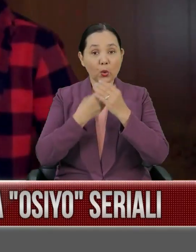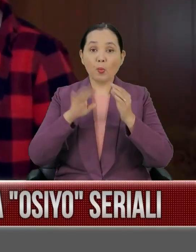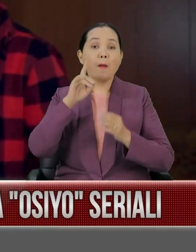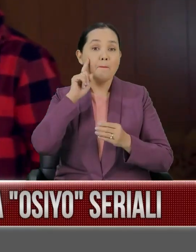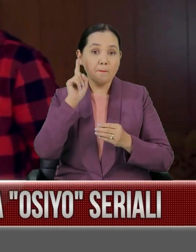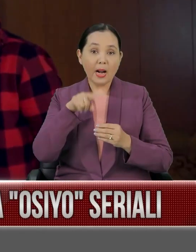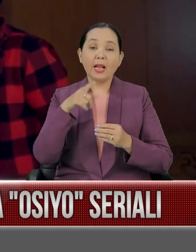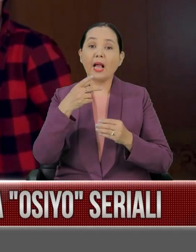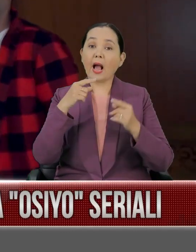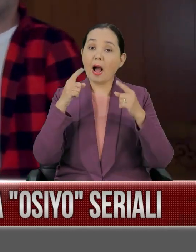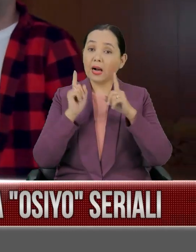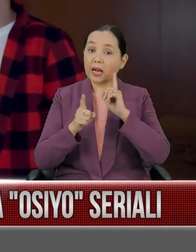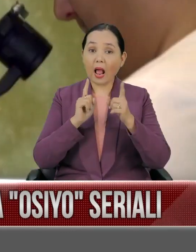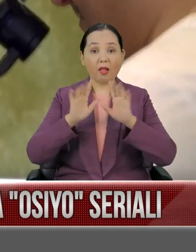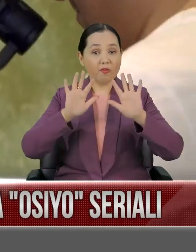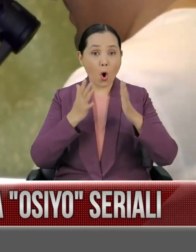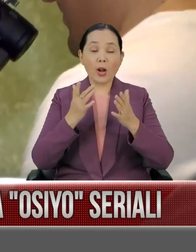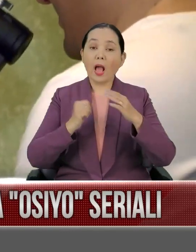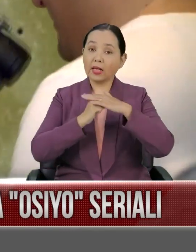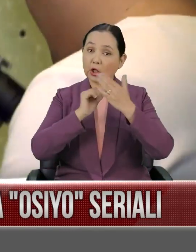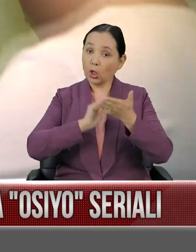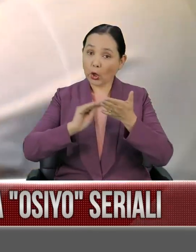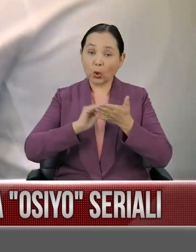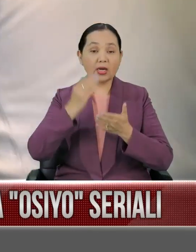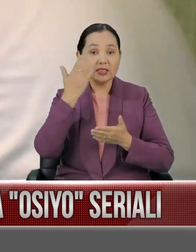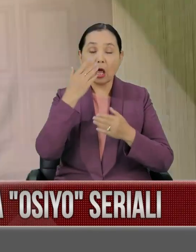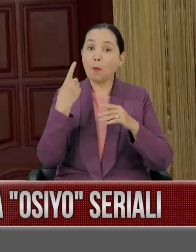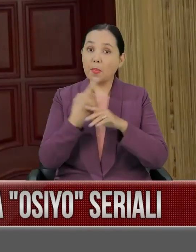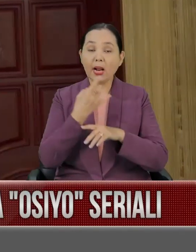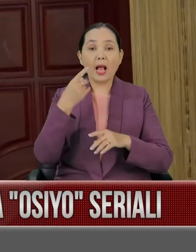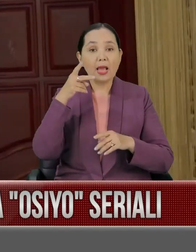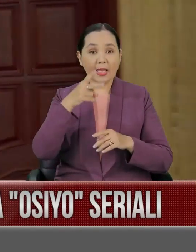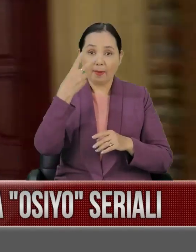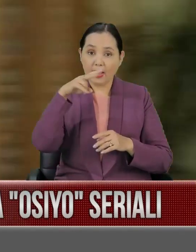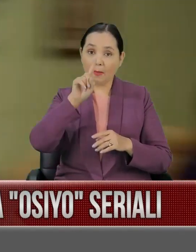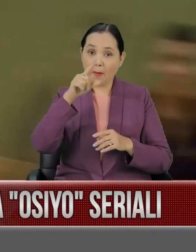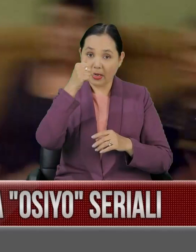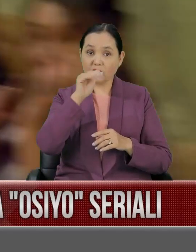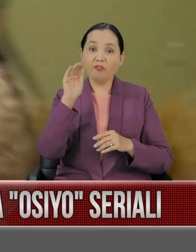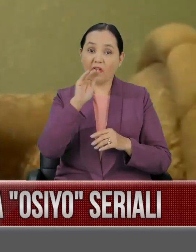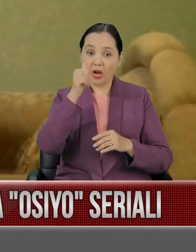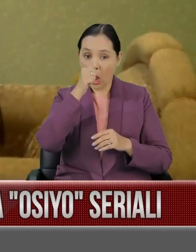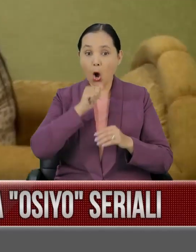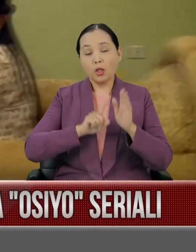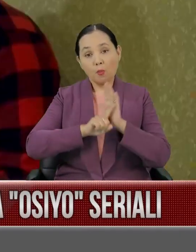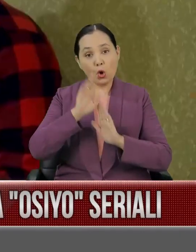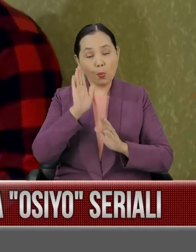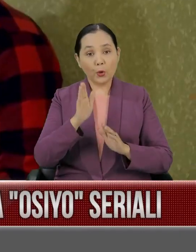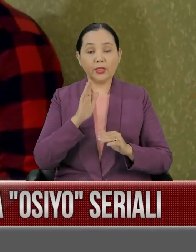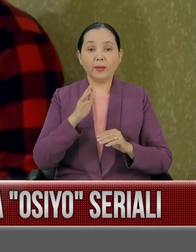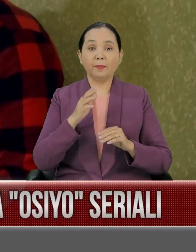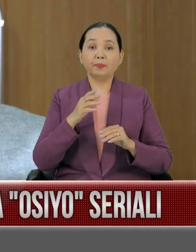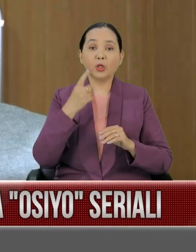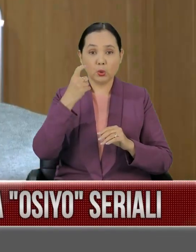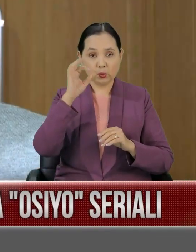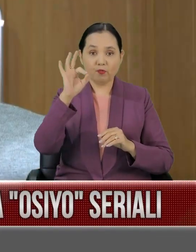bilganmiz. Ssenariy real voqealarga asoslanib yozilgan. Serial premyerasi 2021-yilning fevral oyida bo'lib o'tadi.